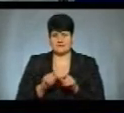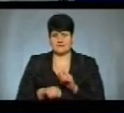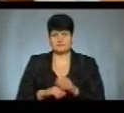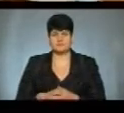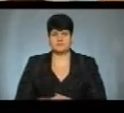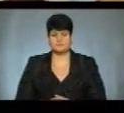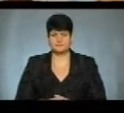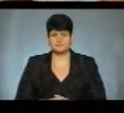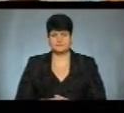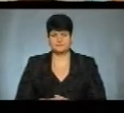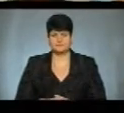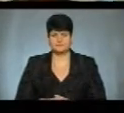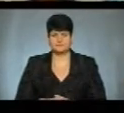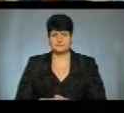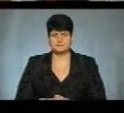Майка.